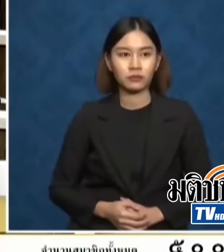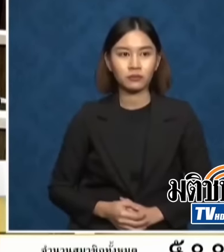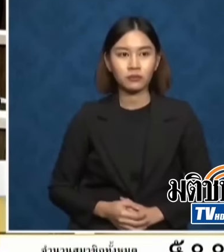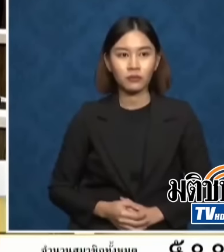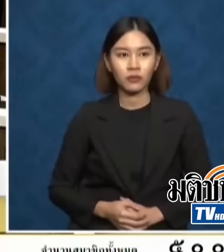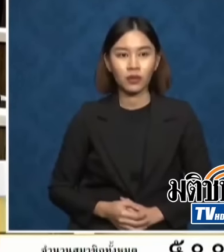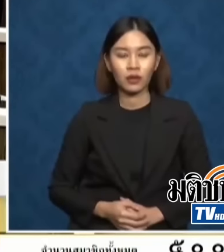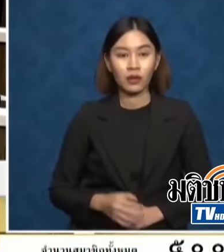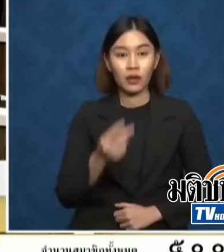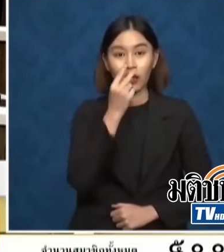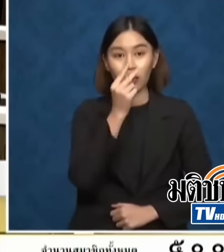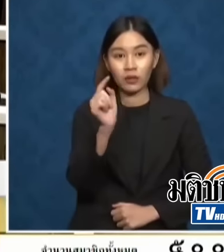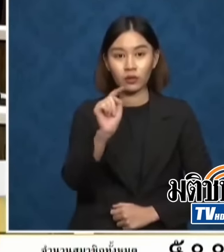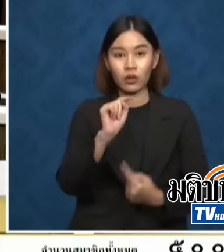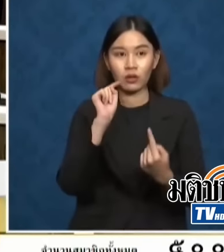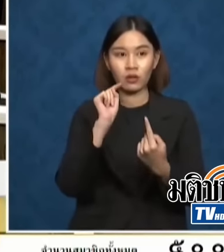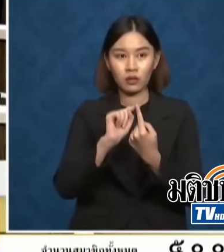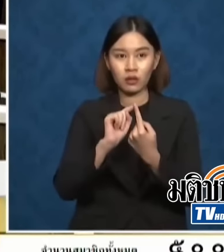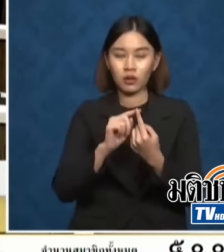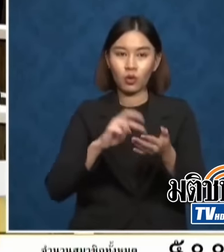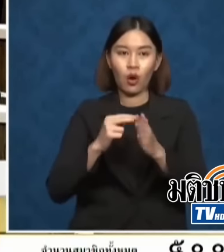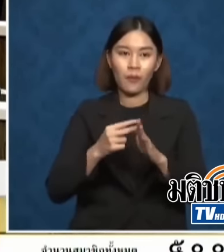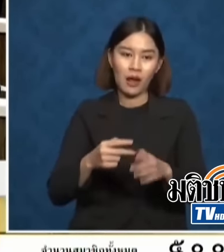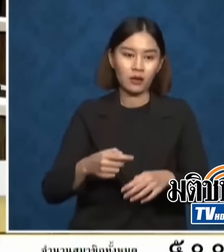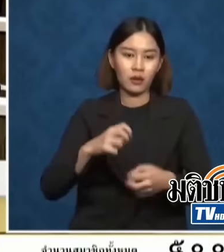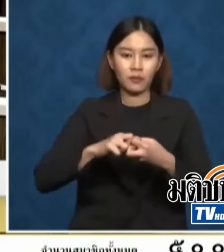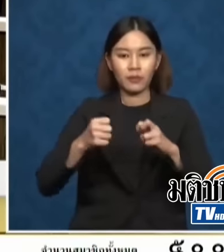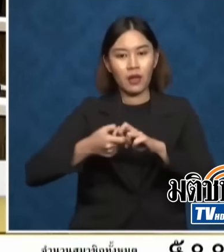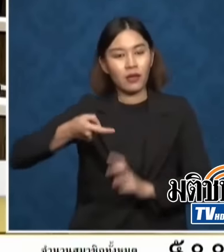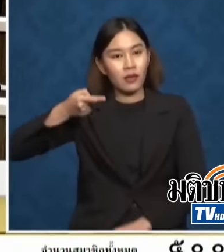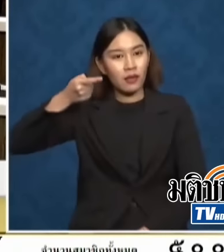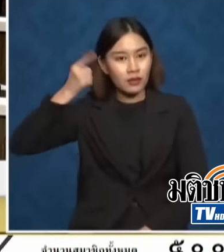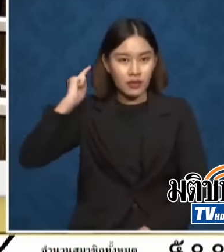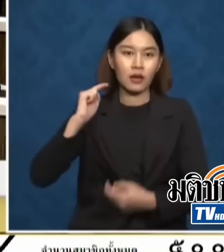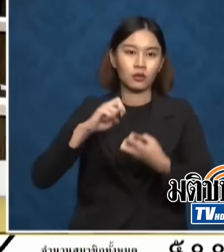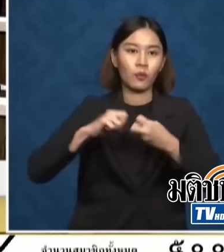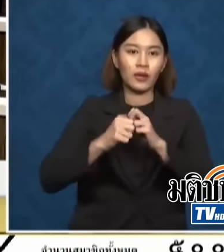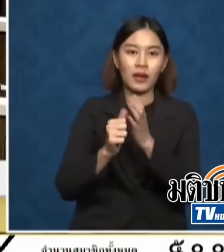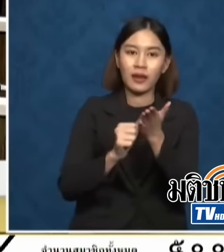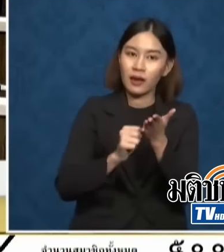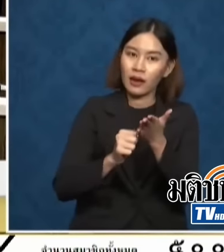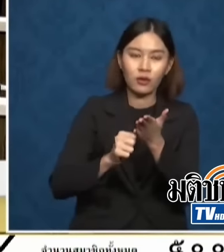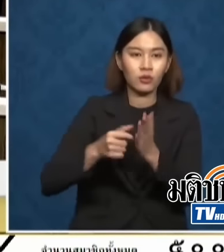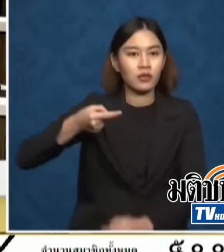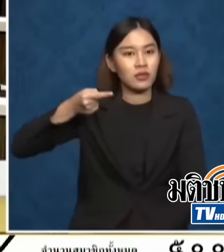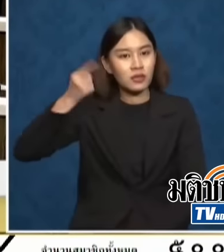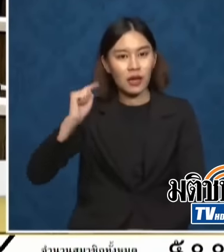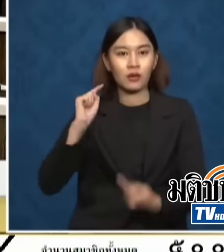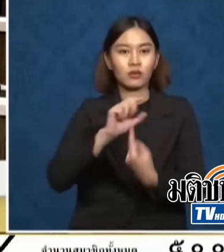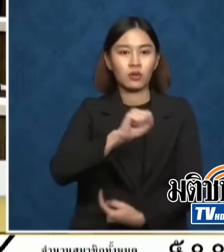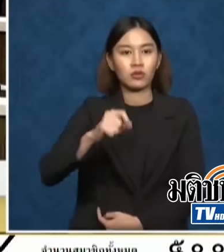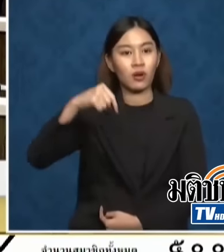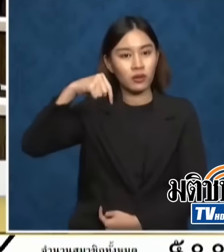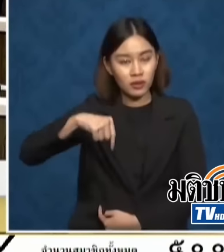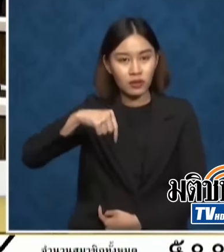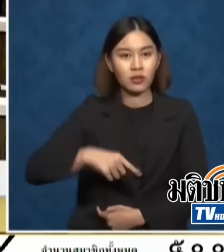2558แสดงให้เห็นถึงแรงเฉื่อยของการแก้ไขปัญหาให้กับพ่อแม่พี่น้องประชาชนแสดงให้เห็นถึงแรงเฉื่อยของสภาแห่งนี้แสด